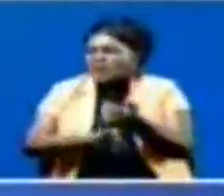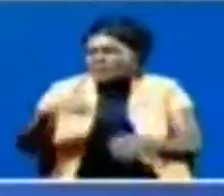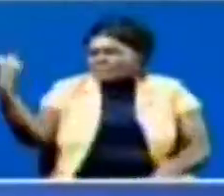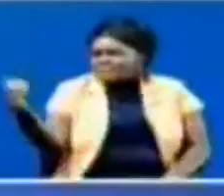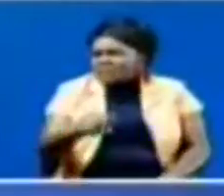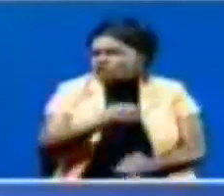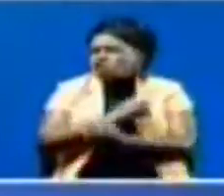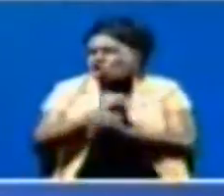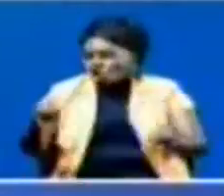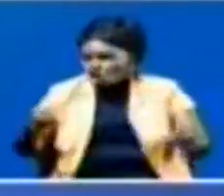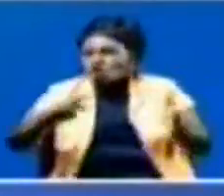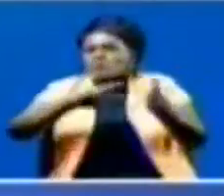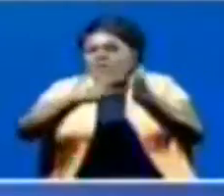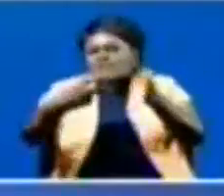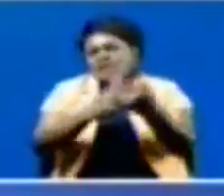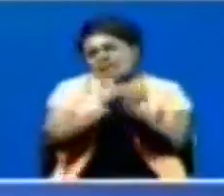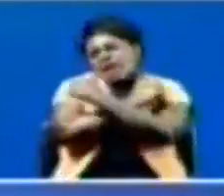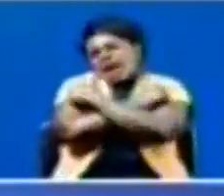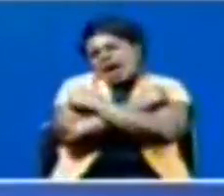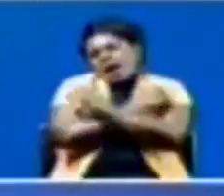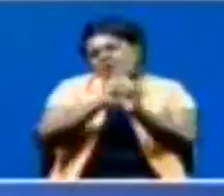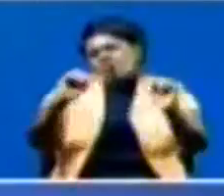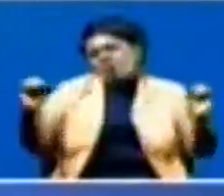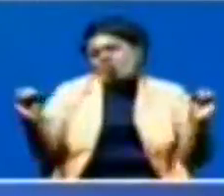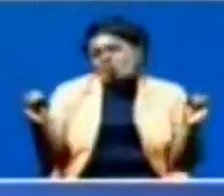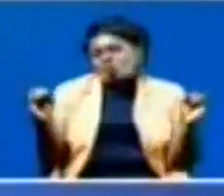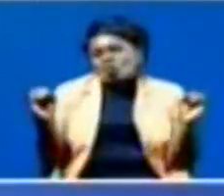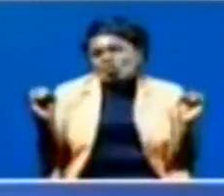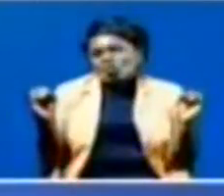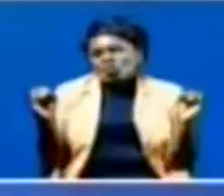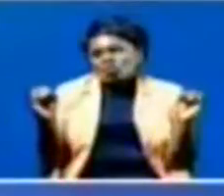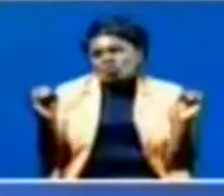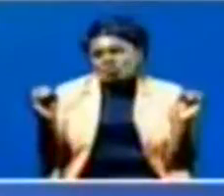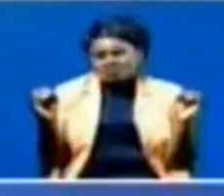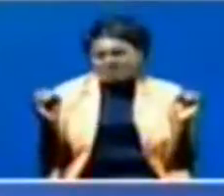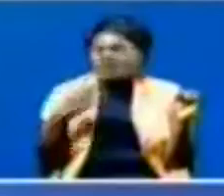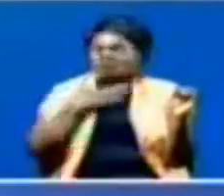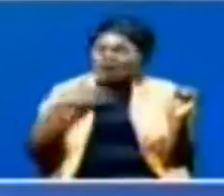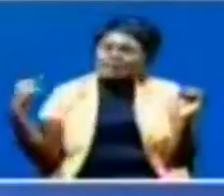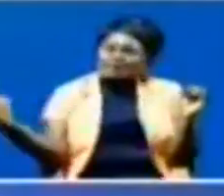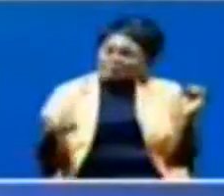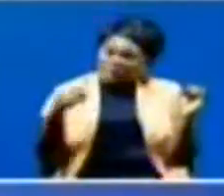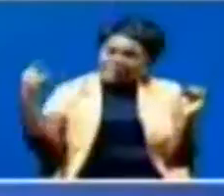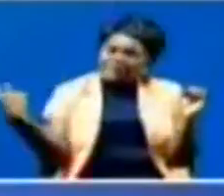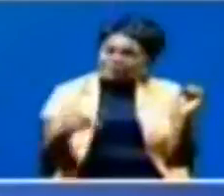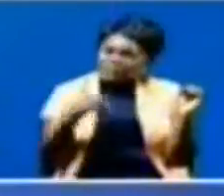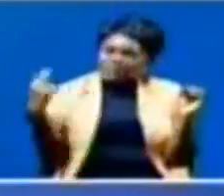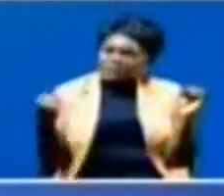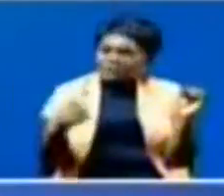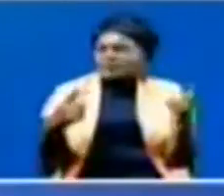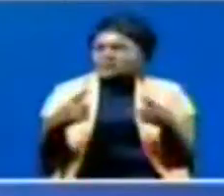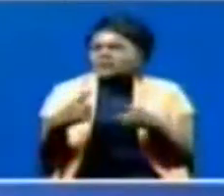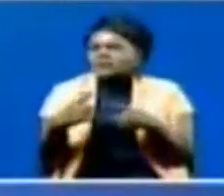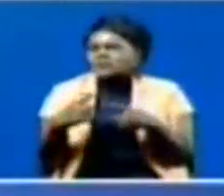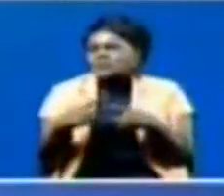asipowachapa, yani mume asipochukua fimbo watandike, basi huu mume hawapendi. Wao wanataka watandikwe, alafu akishamaliza kutandikwa